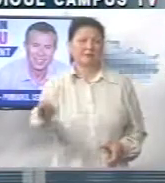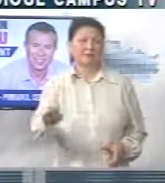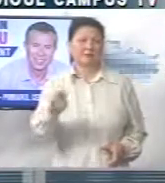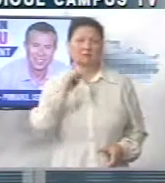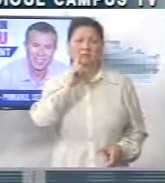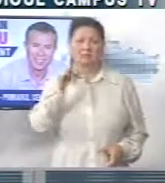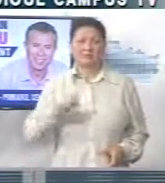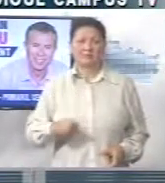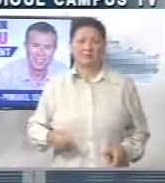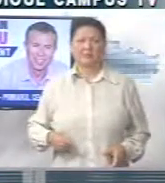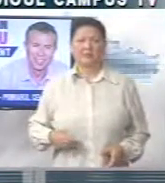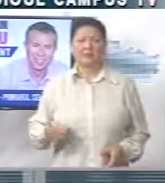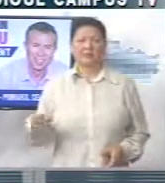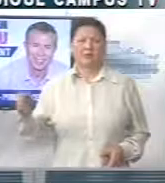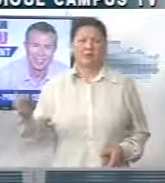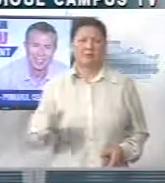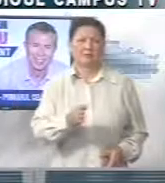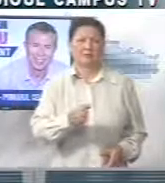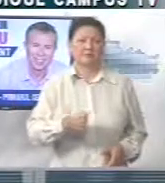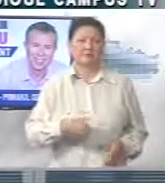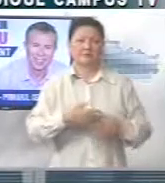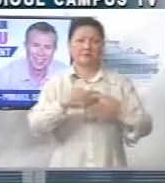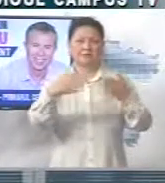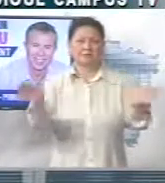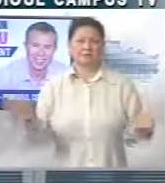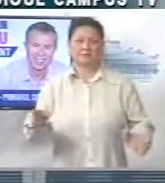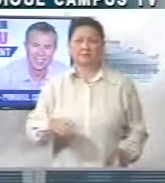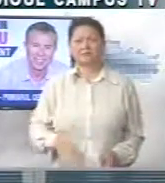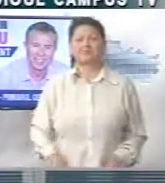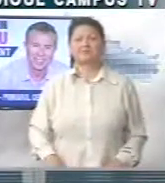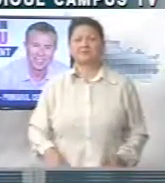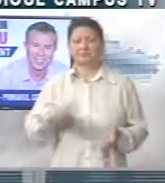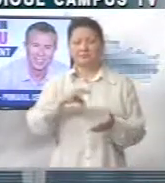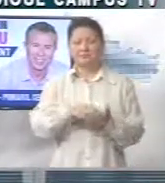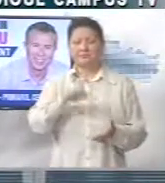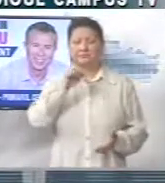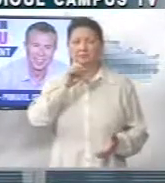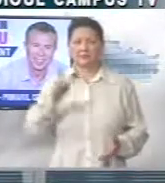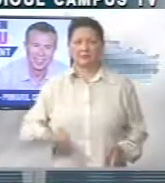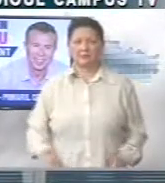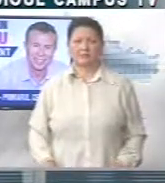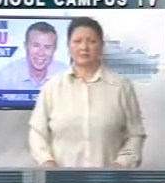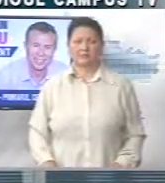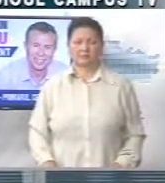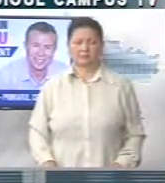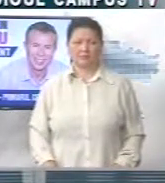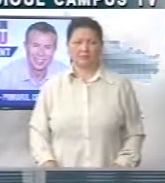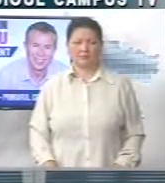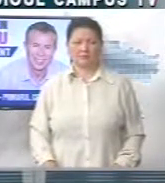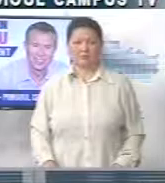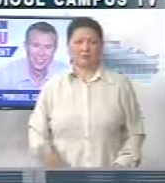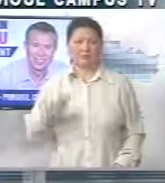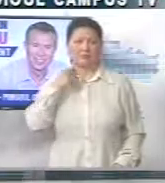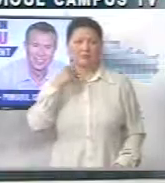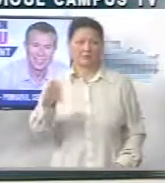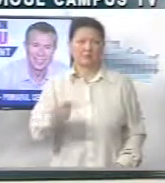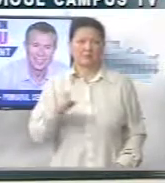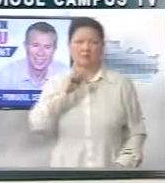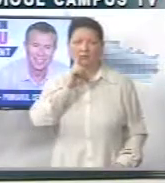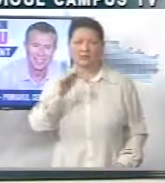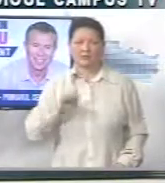Această poartă de intrare în municipiul Buzău, turiști, oameni străini, tranzit. Ce soluție ar fi pentru gara Buzău,